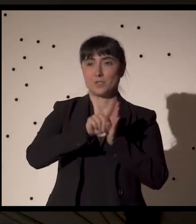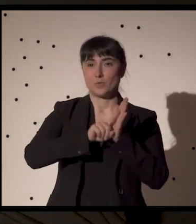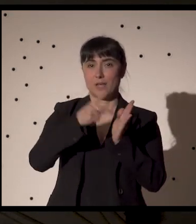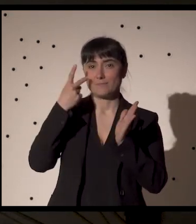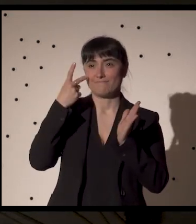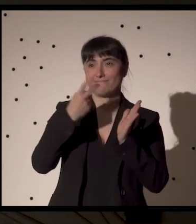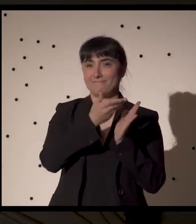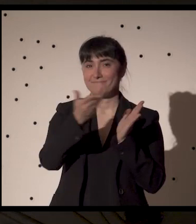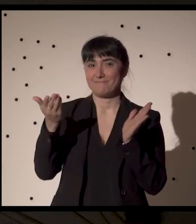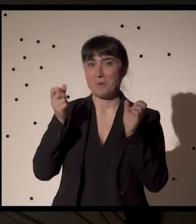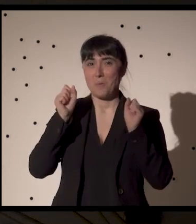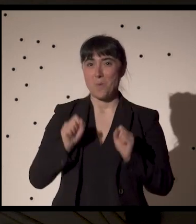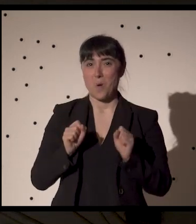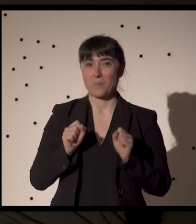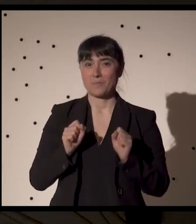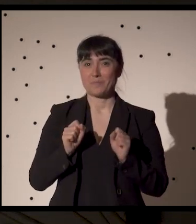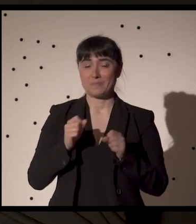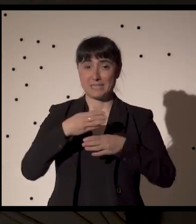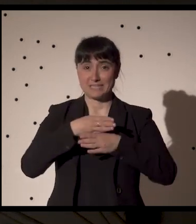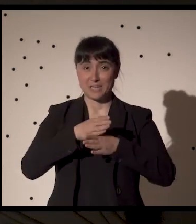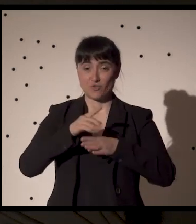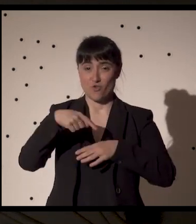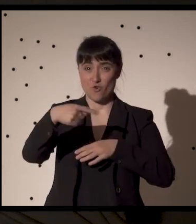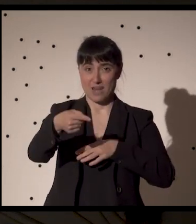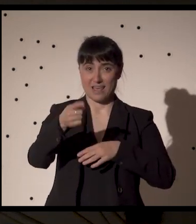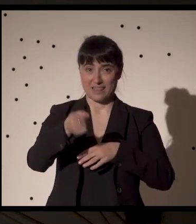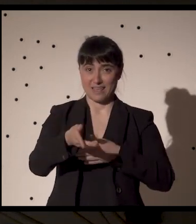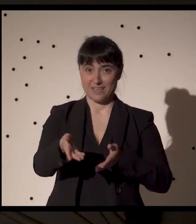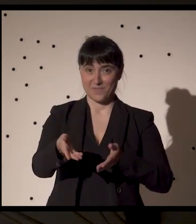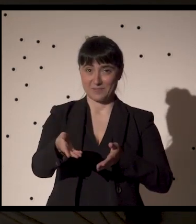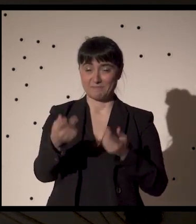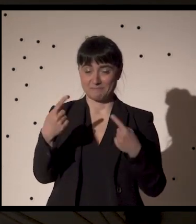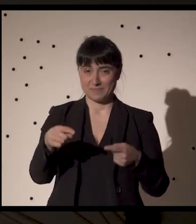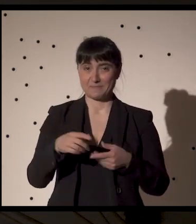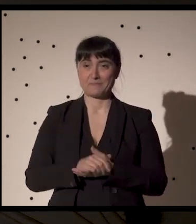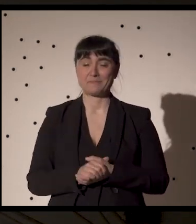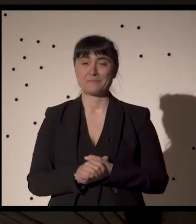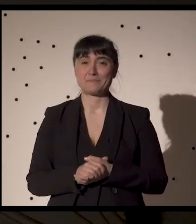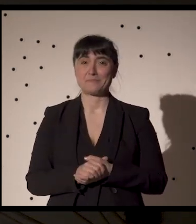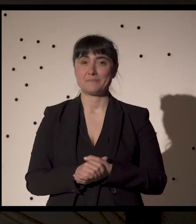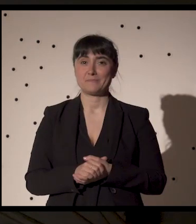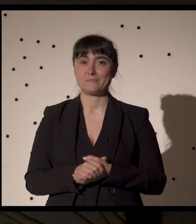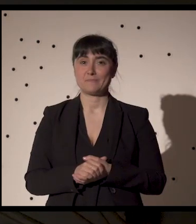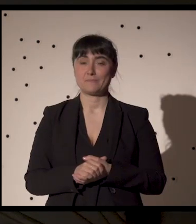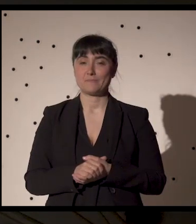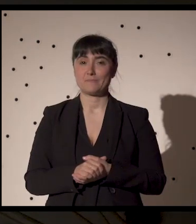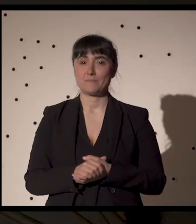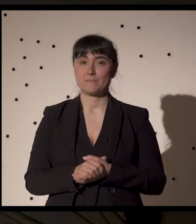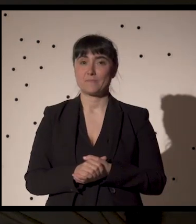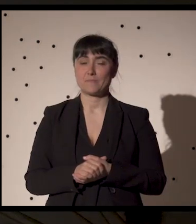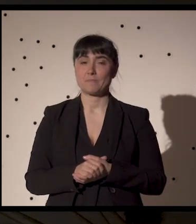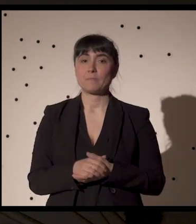vantare anche nella stagione che è ancora ancora in corso e quindi